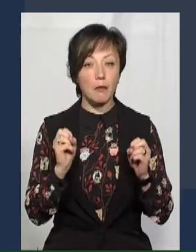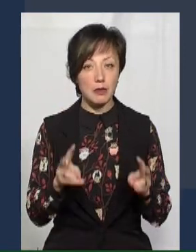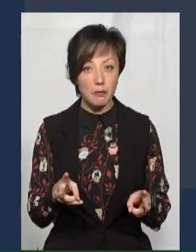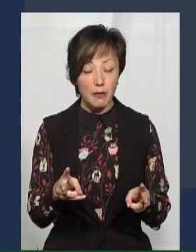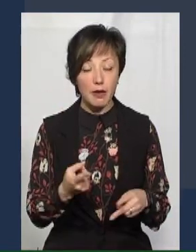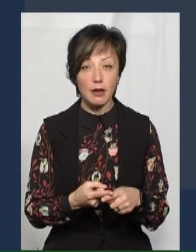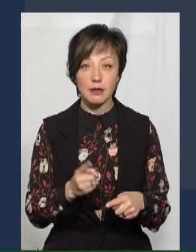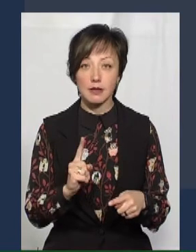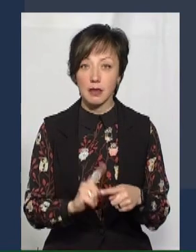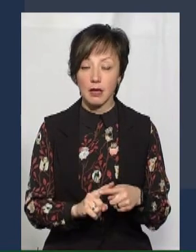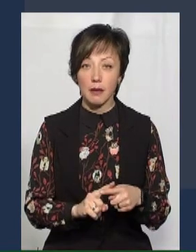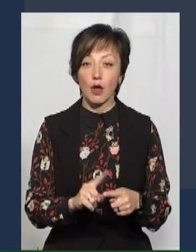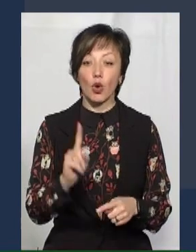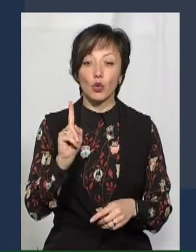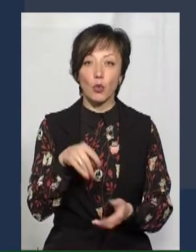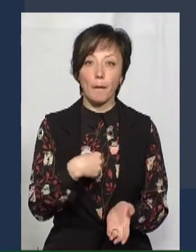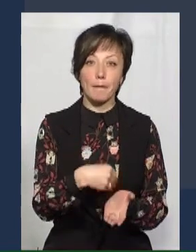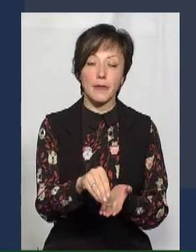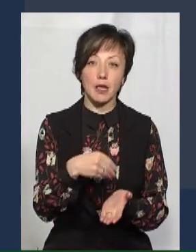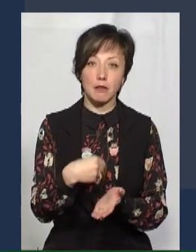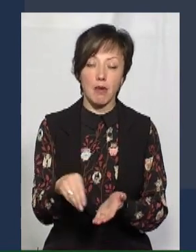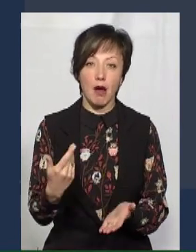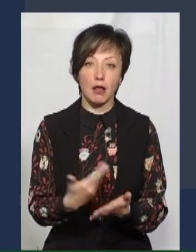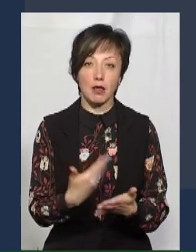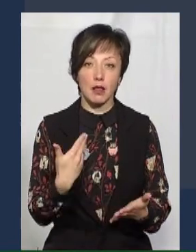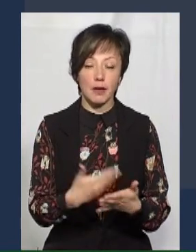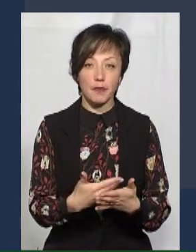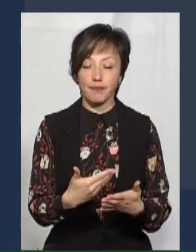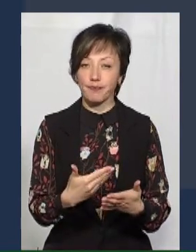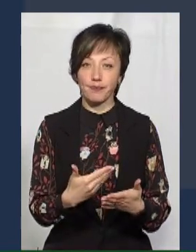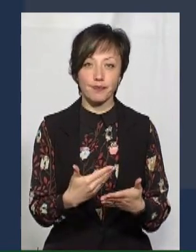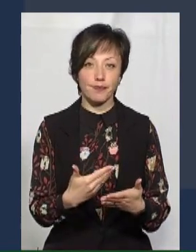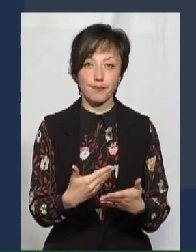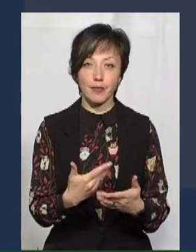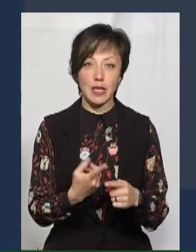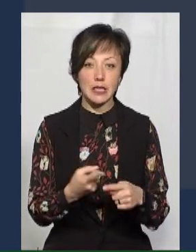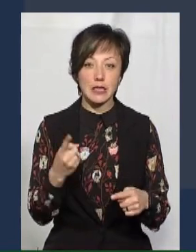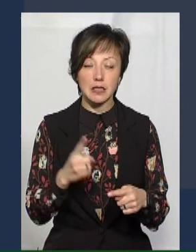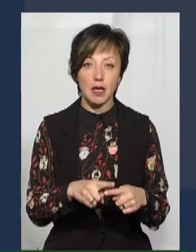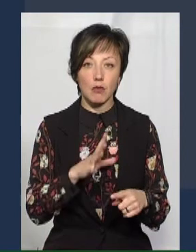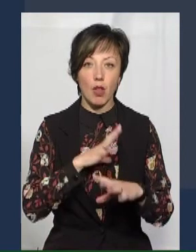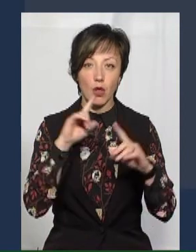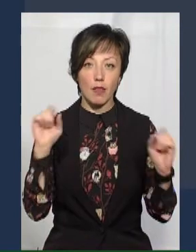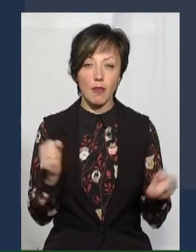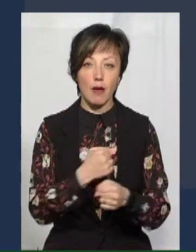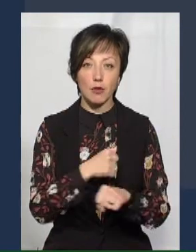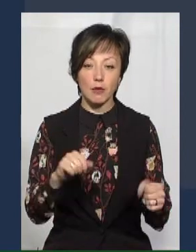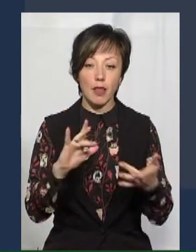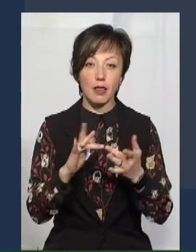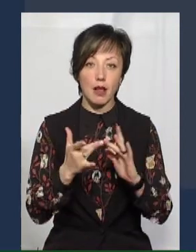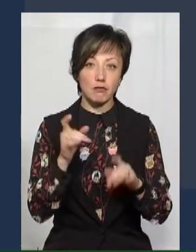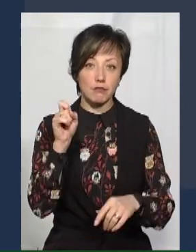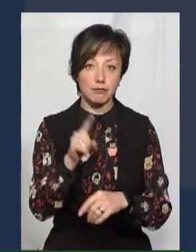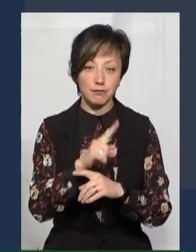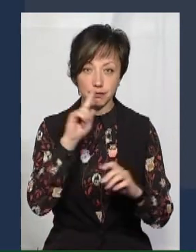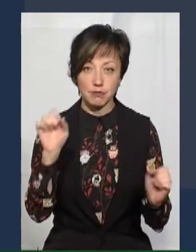то придбати там це вже практично було неможливо. Ні по інтернету,